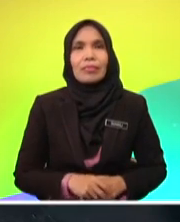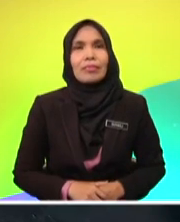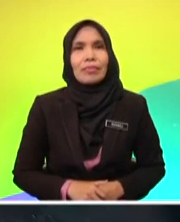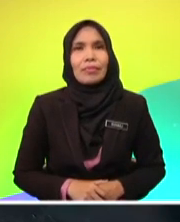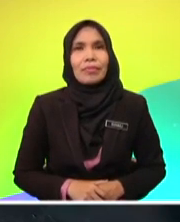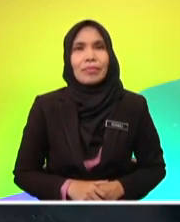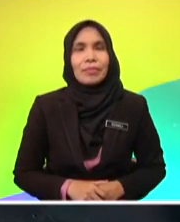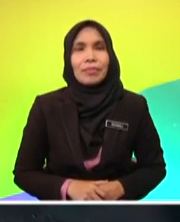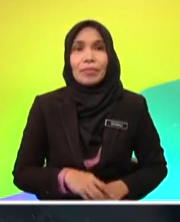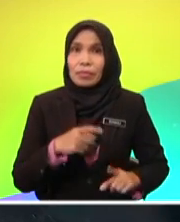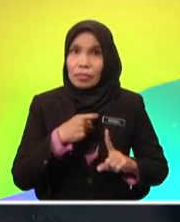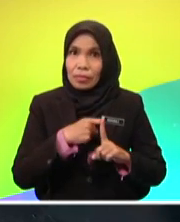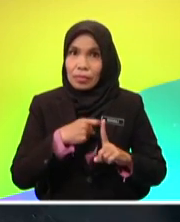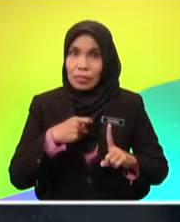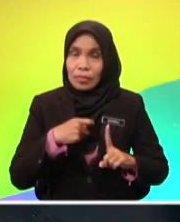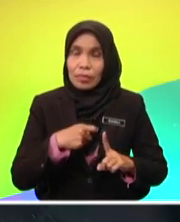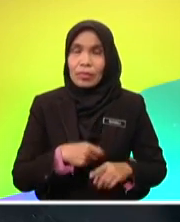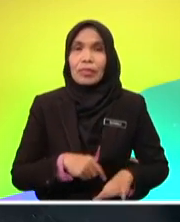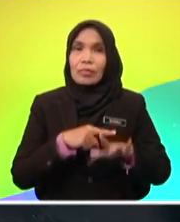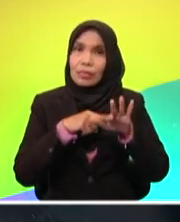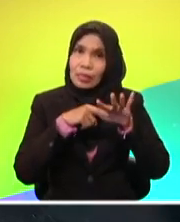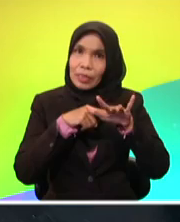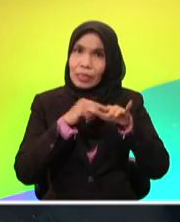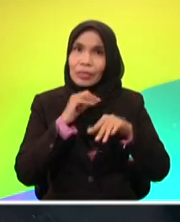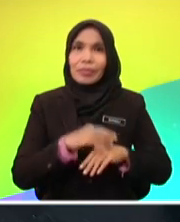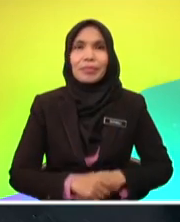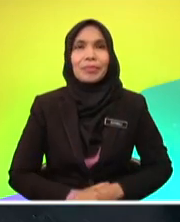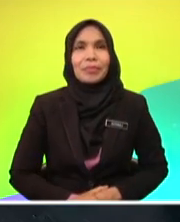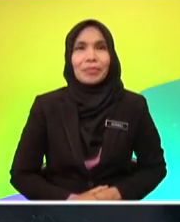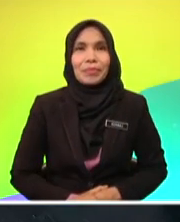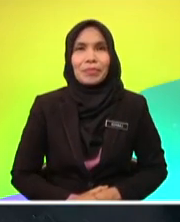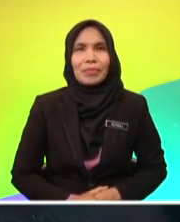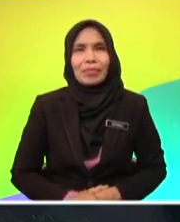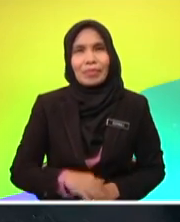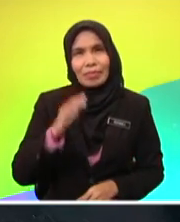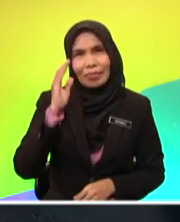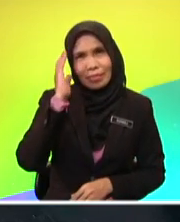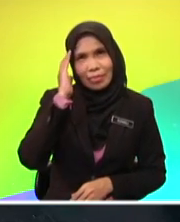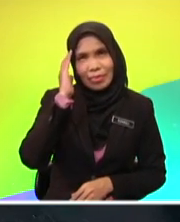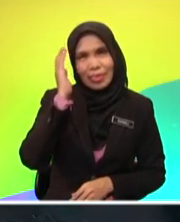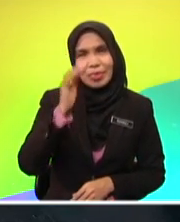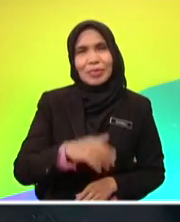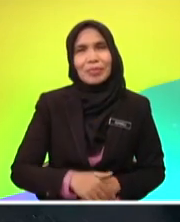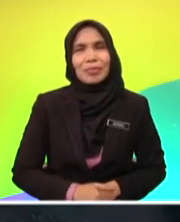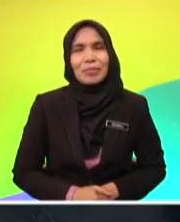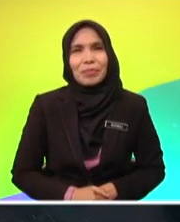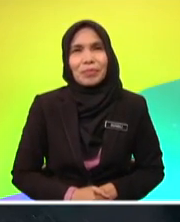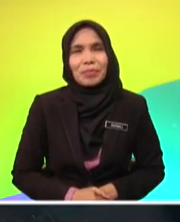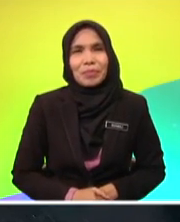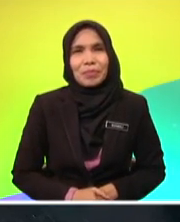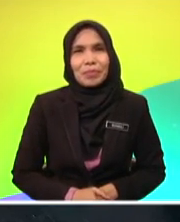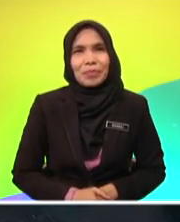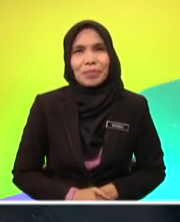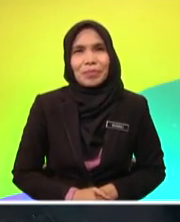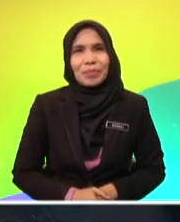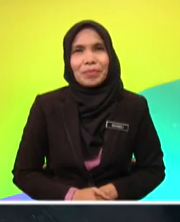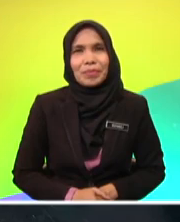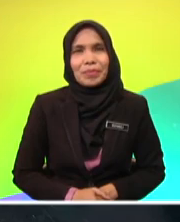kelapa. Baik. Ingat lagi tak? Ingat sangat sebab rajin Cikgu Syairah sapu tadi. Dah